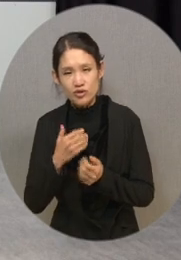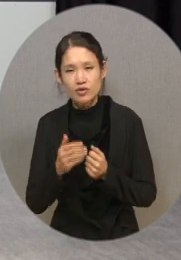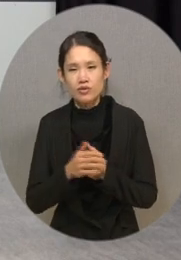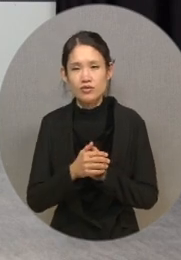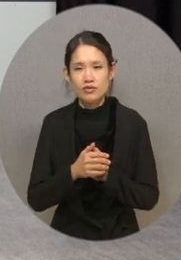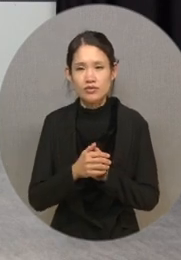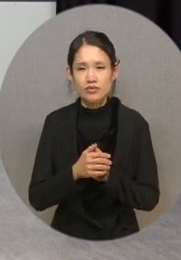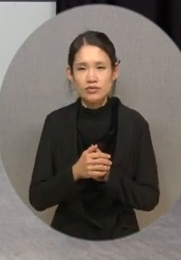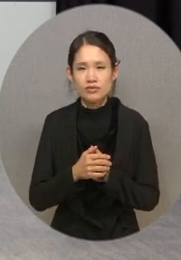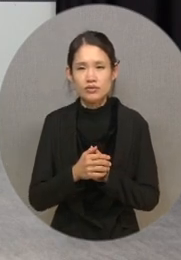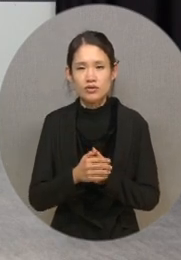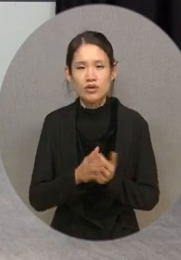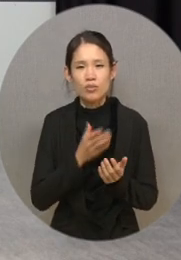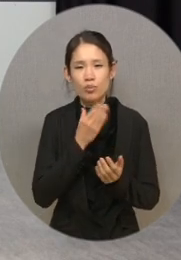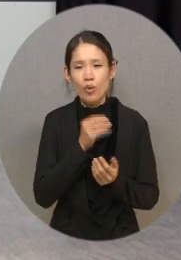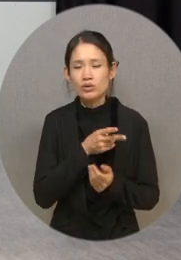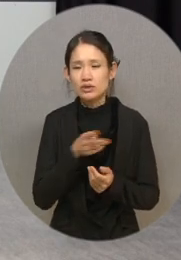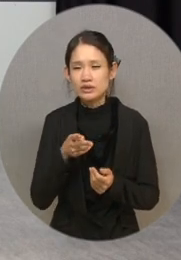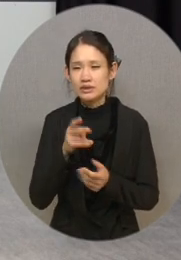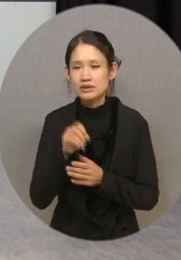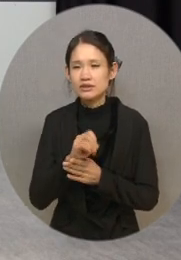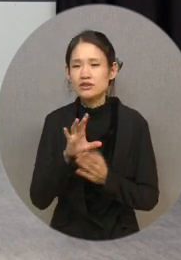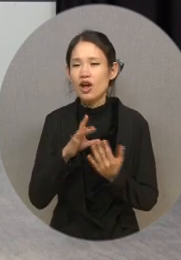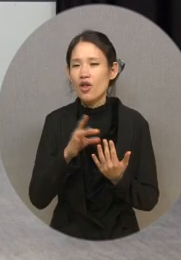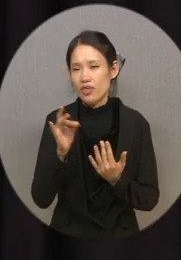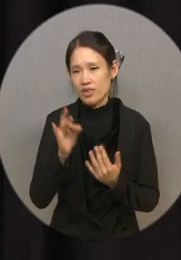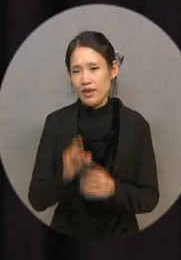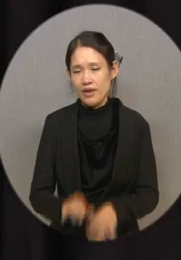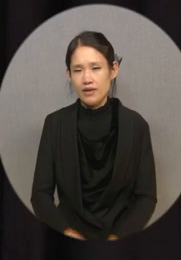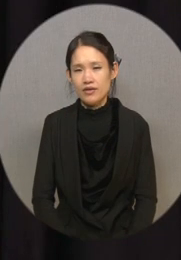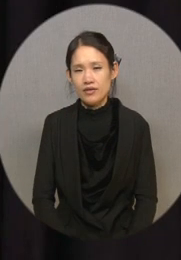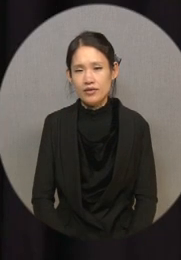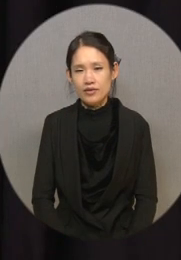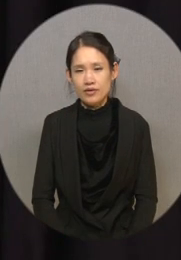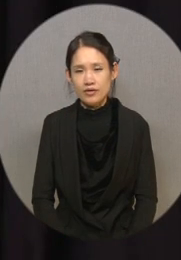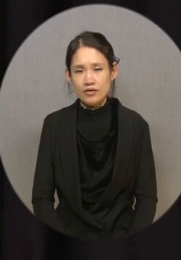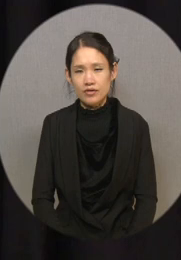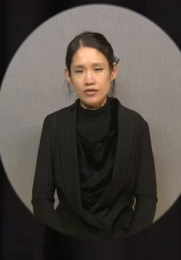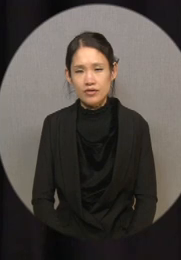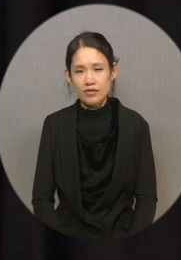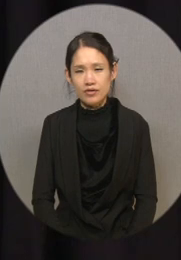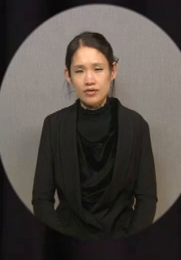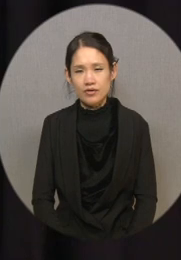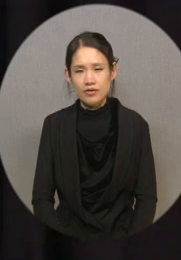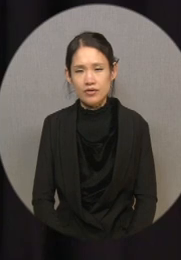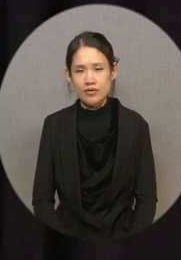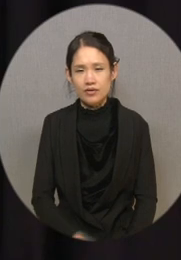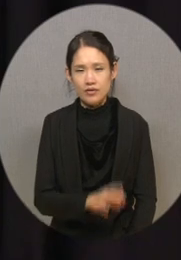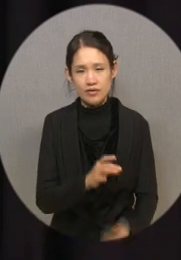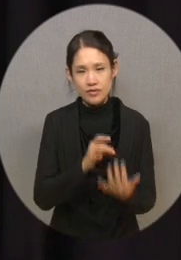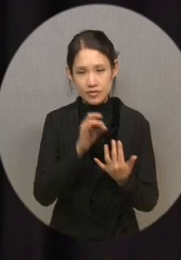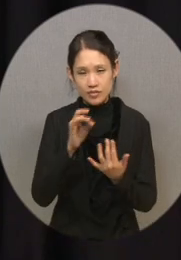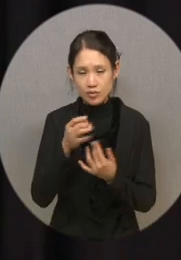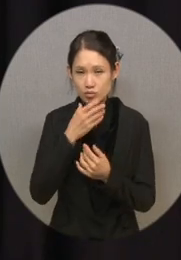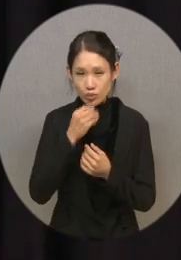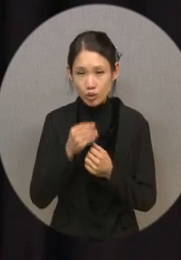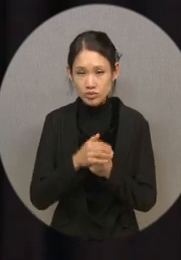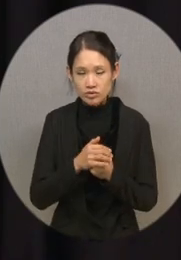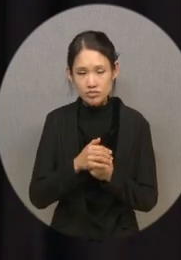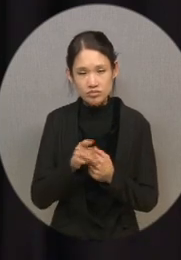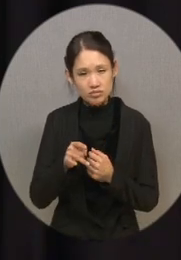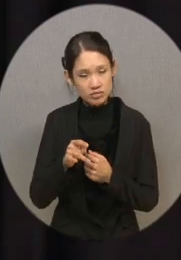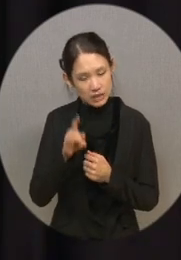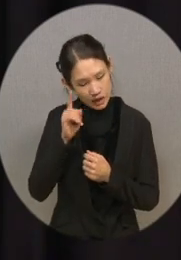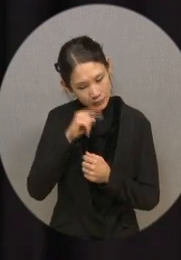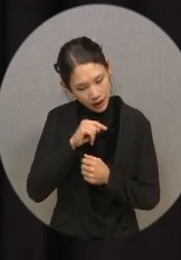복지는 선택입니다. 그러니까는 우리는 요새 선택적 복지 그러면은 선택적 복지라는 거는